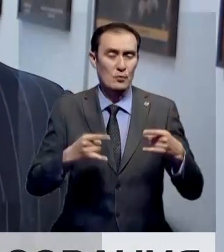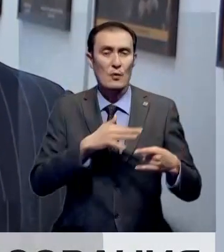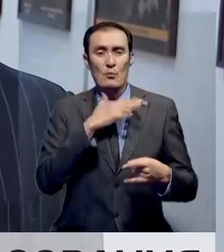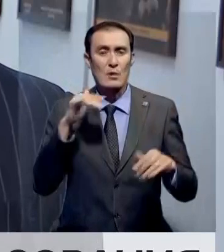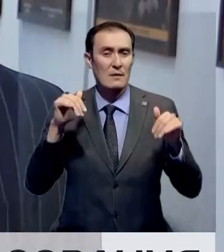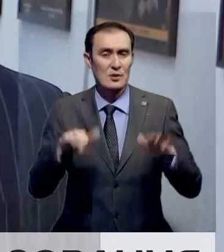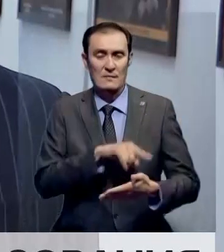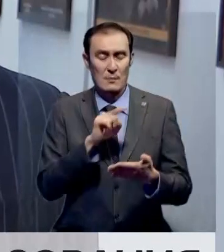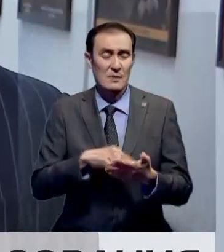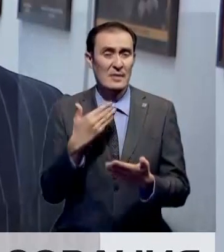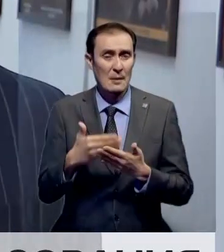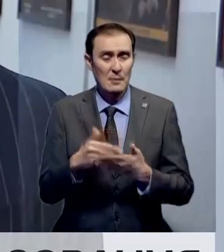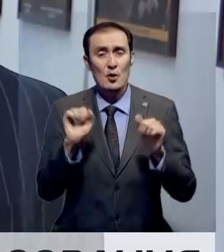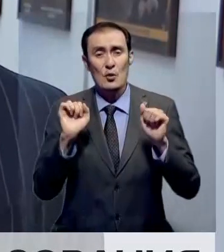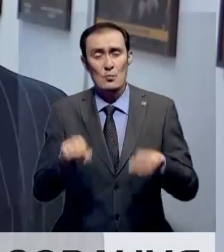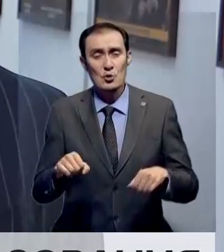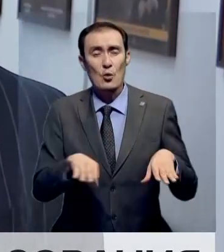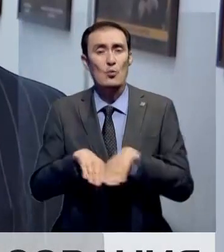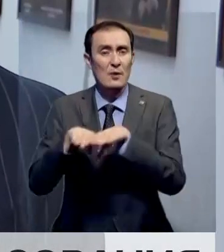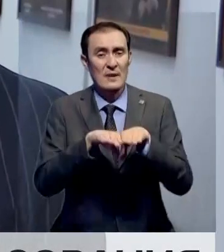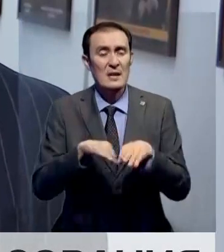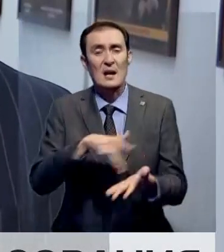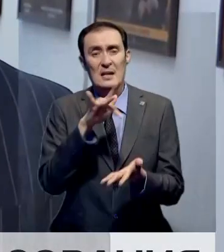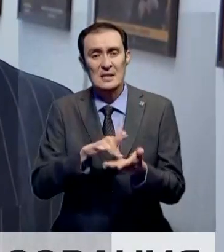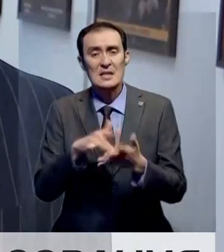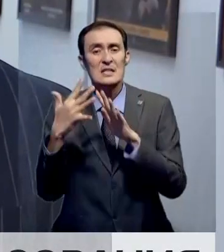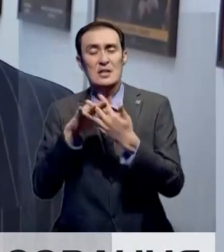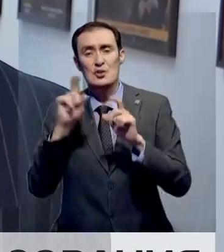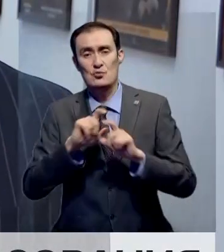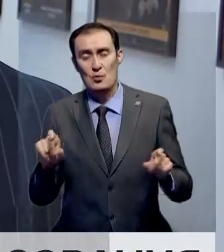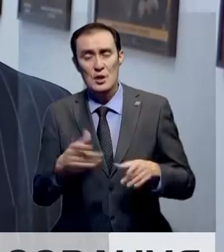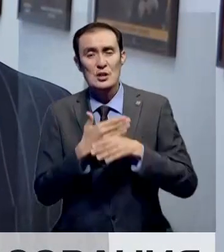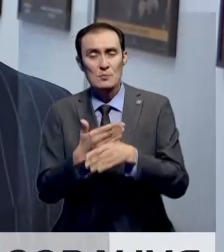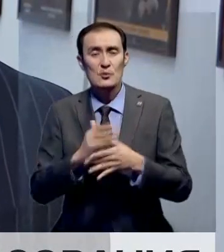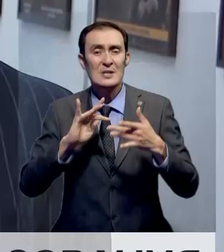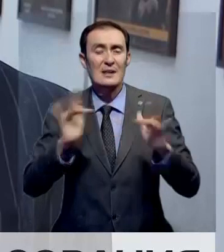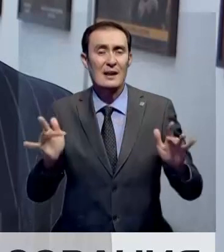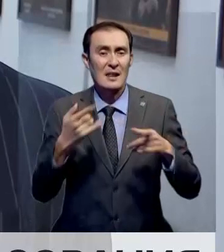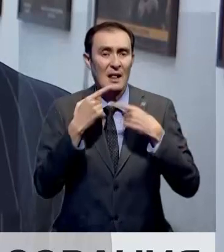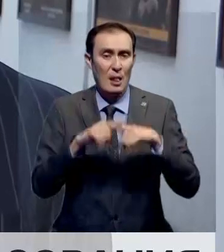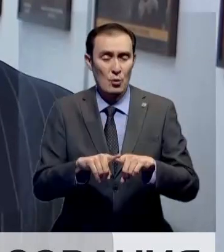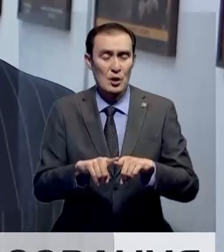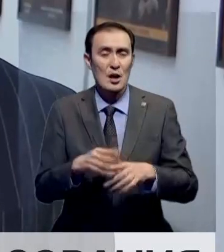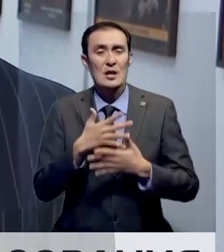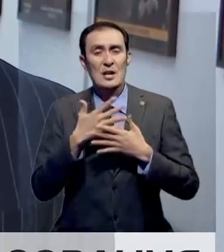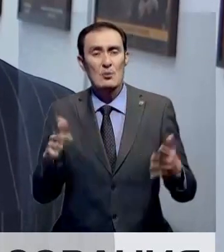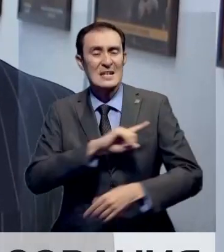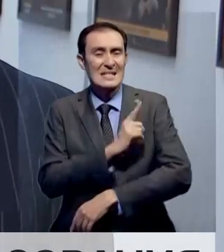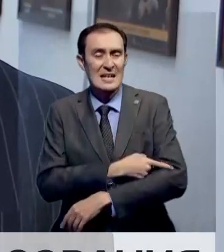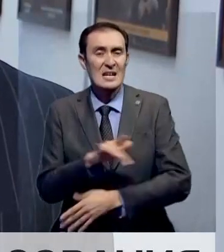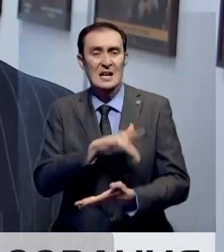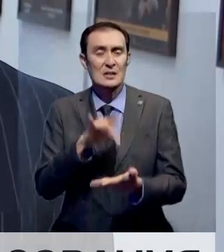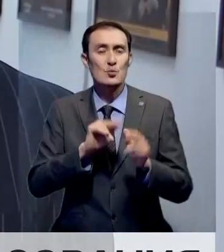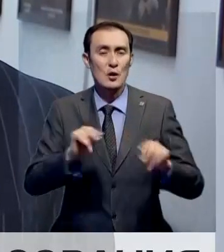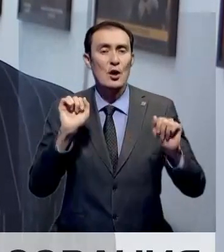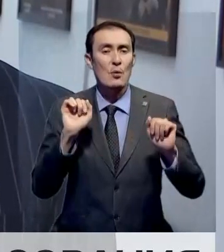много вопросов например так можно будет уравнять городские и сельские школы при помощи цифровых технологий наиболее сильные городские учителя